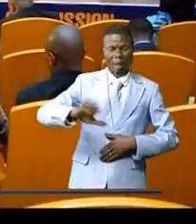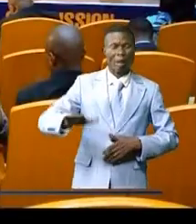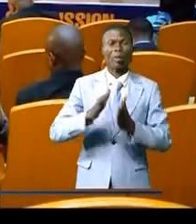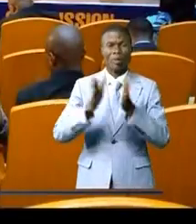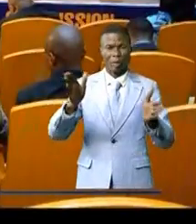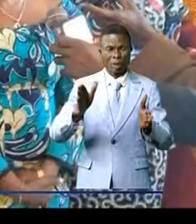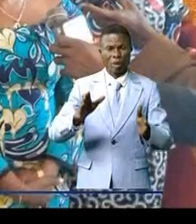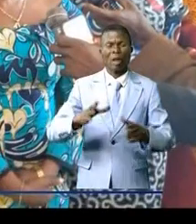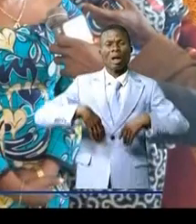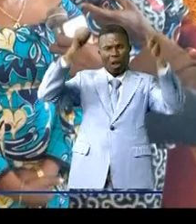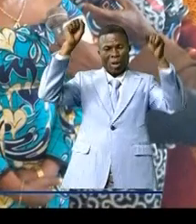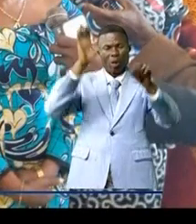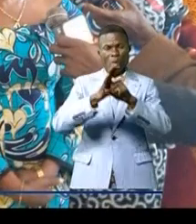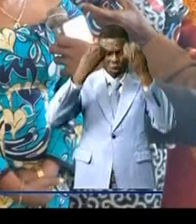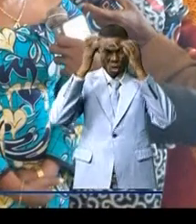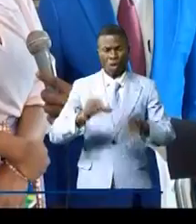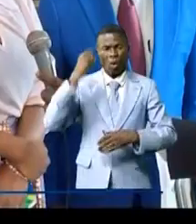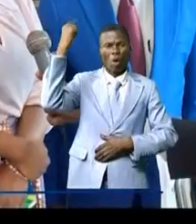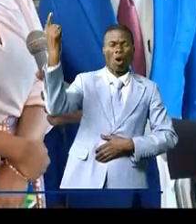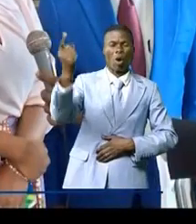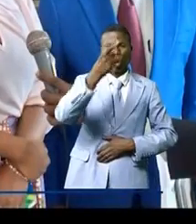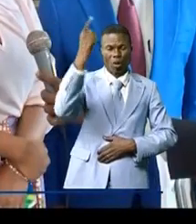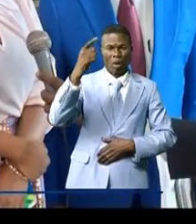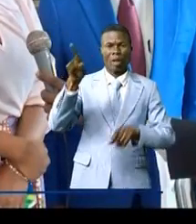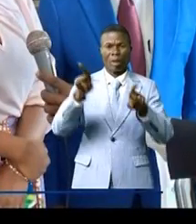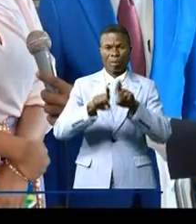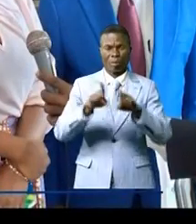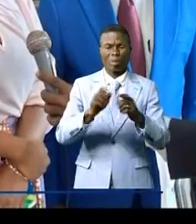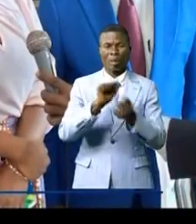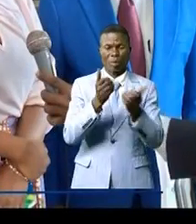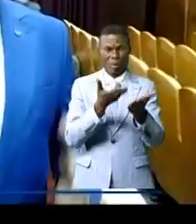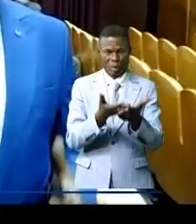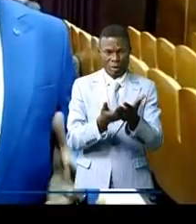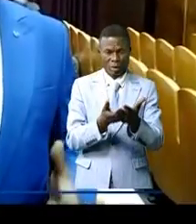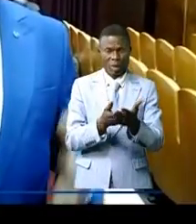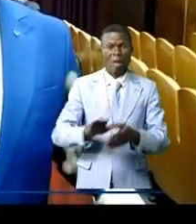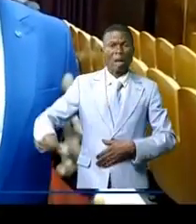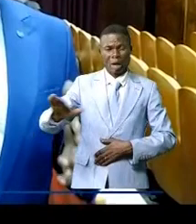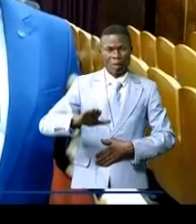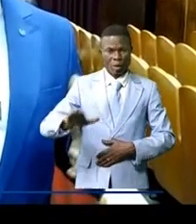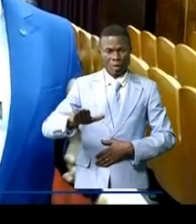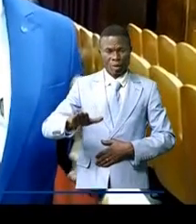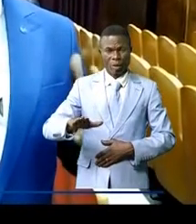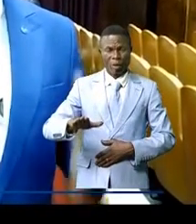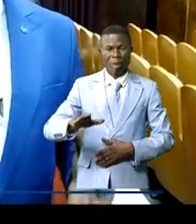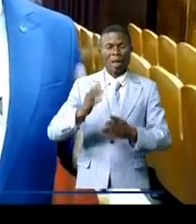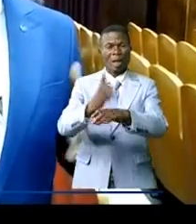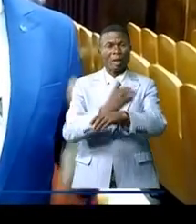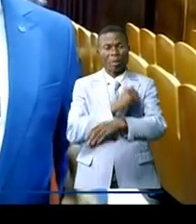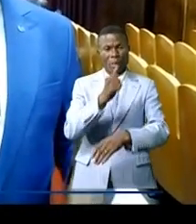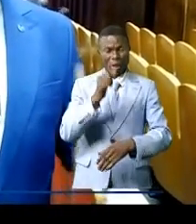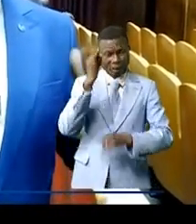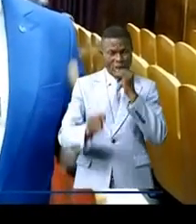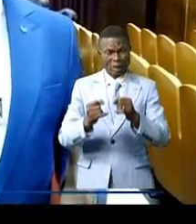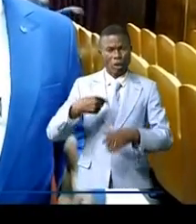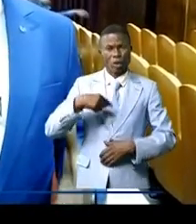a ratifié plusieurs conventions internationales relatives à cette question. Ce pays ne pourra pas évoluer si nous n'avons